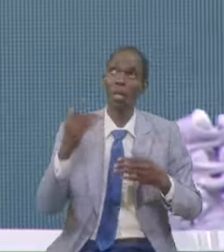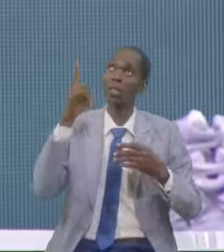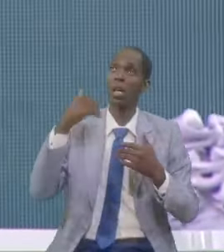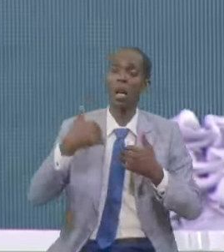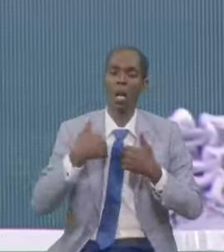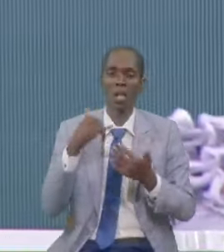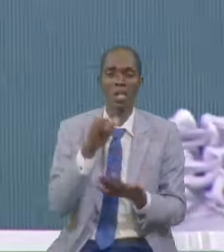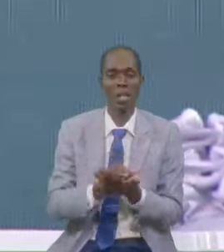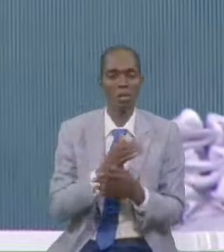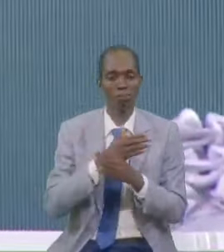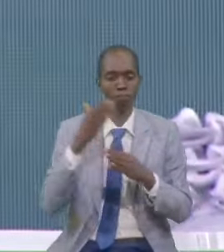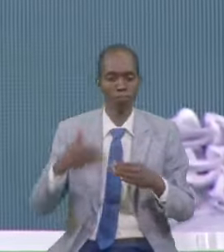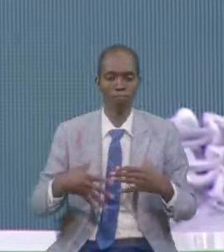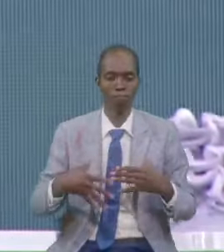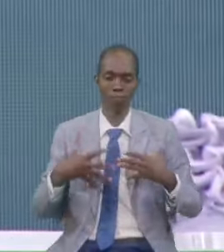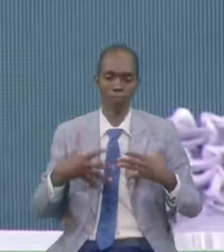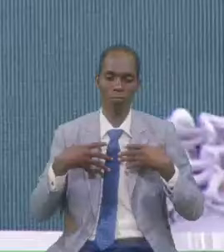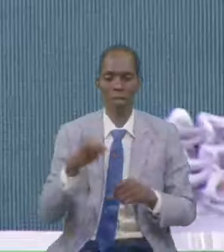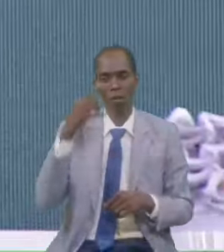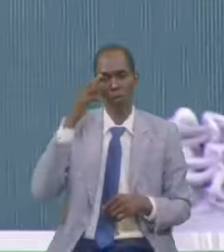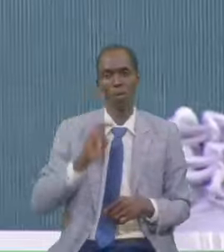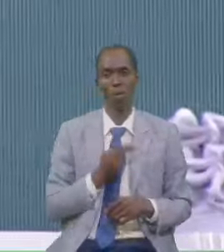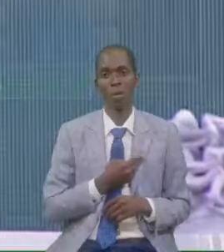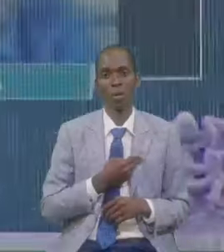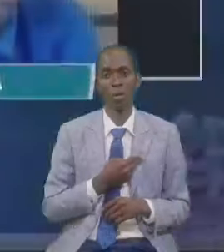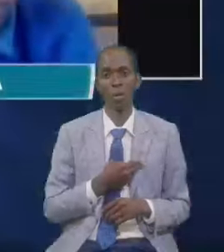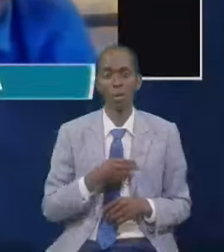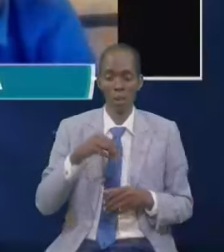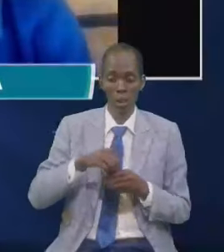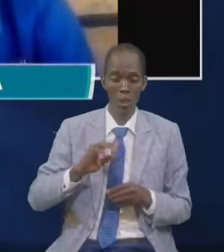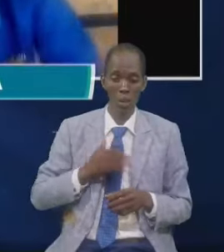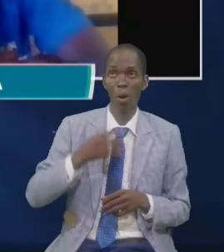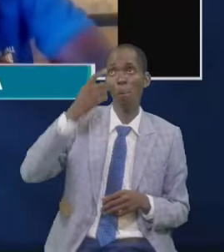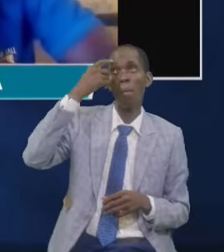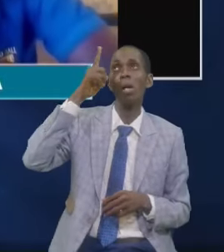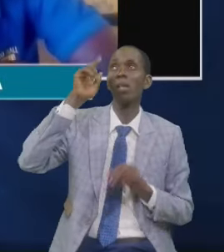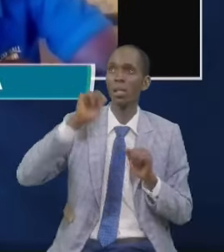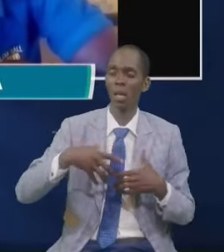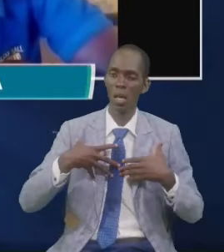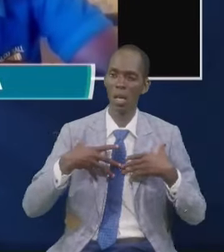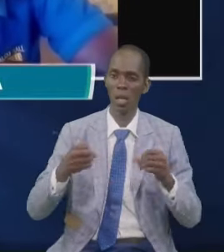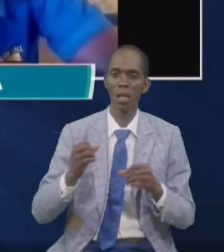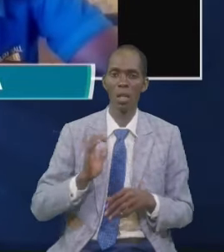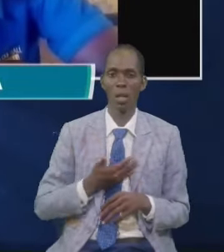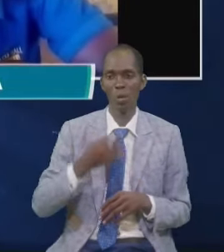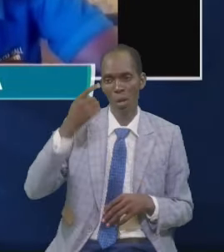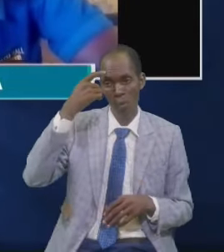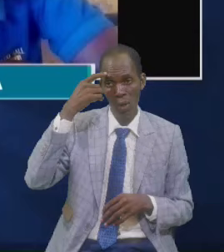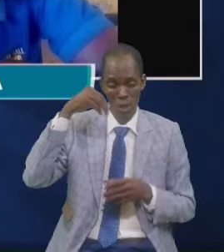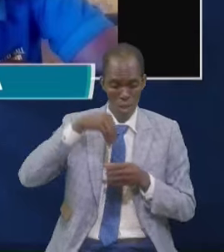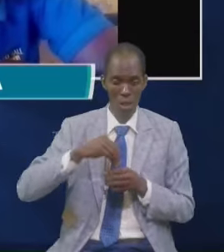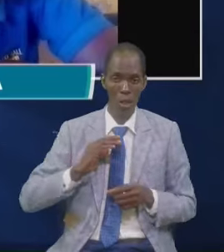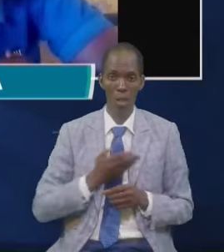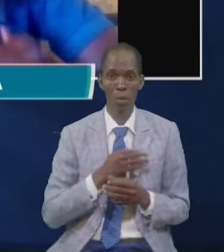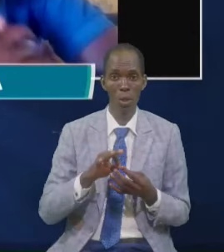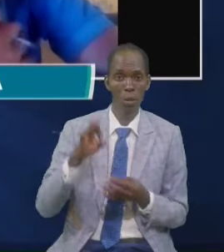పరిపూర్ణ స్వస్థత ఇస్తారు. In our mind, he can heal our mind, అప్పుడు మన మనసును ఆయన స్వస్థపరుస్తారు. In our spirit, he can heal the